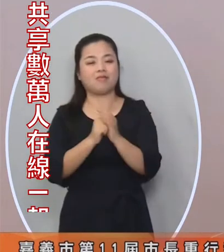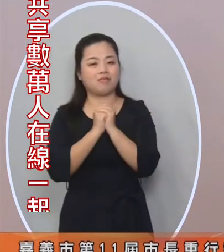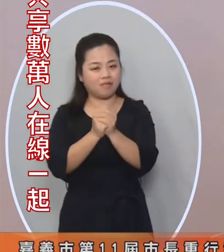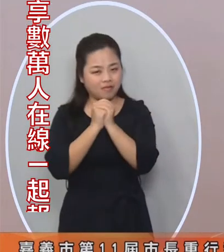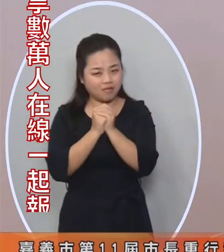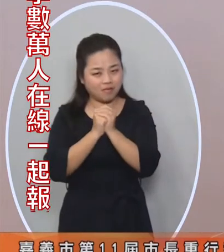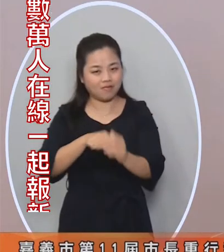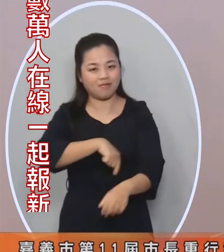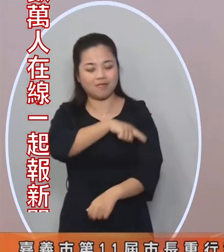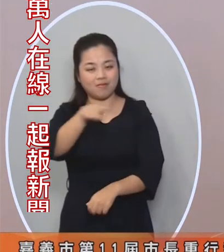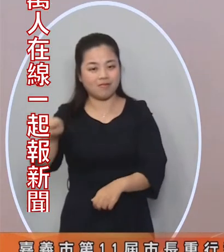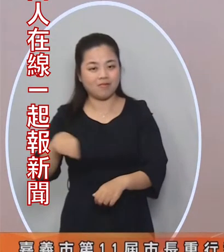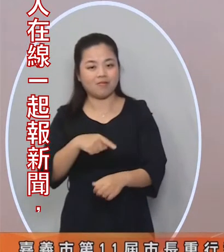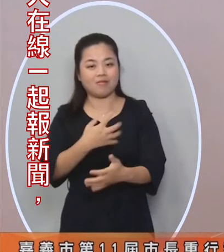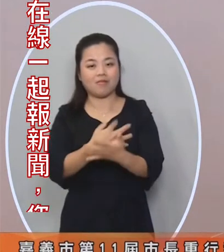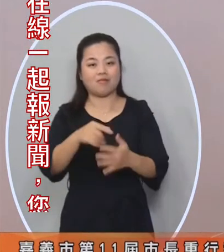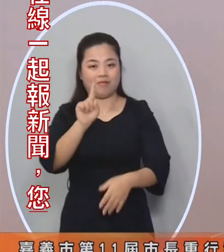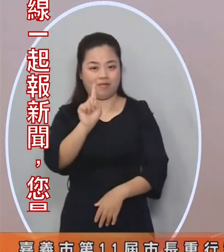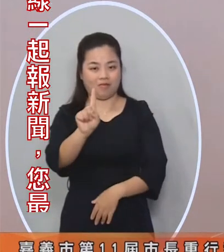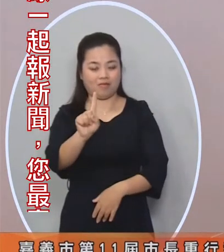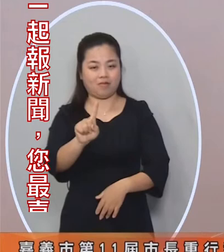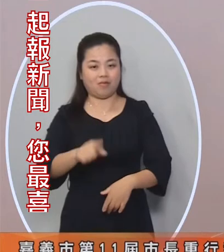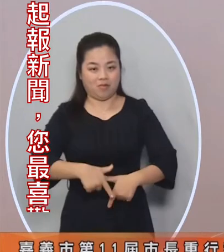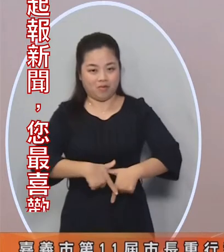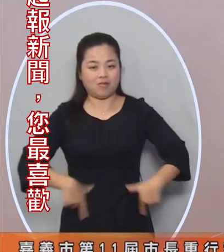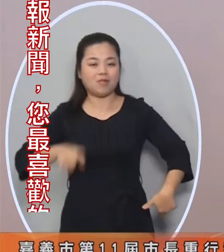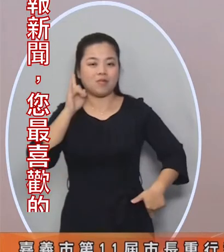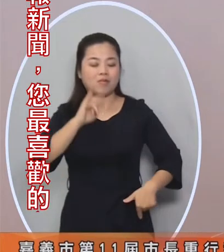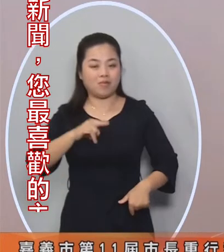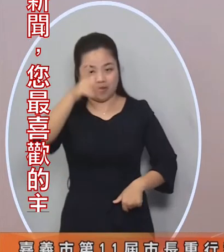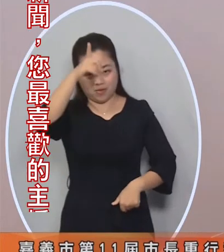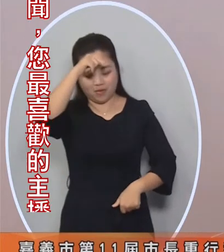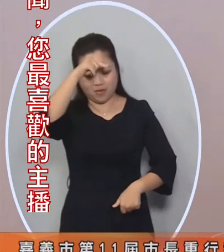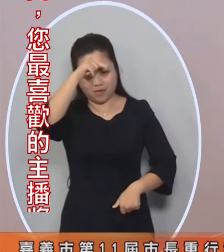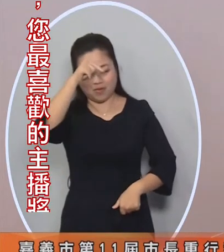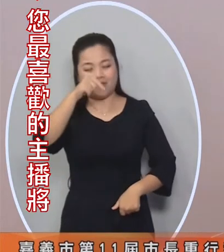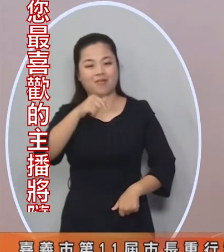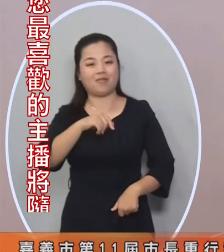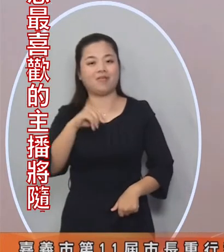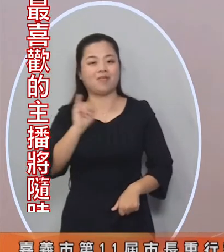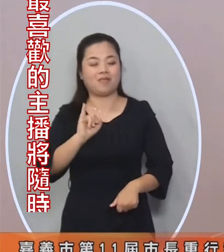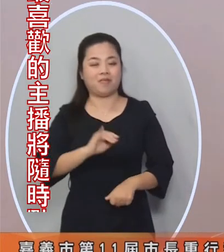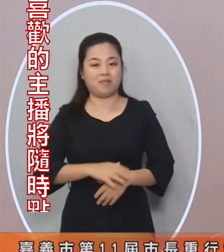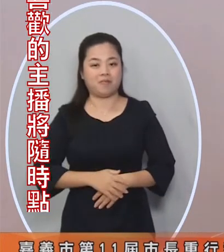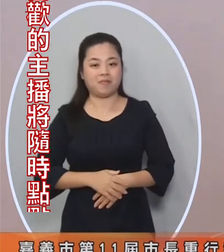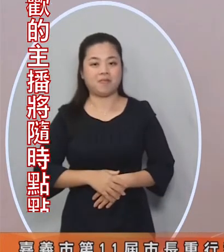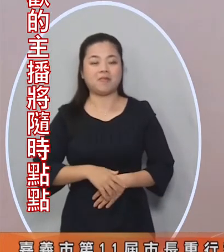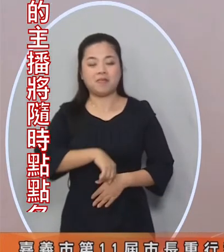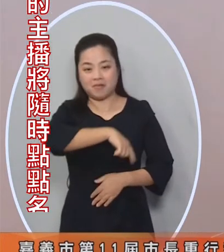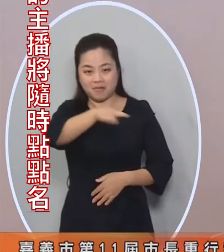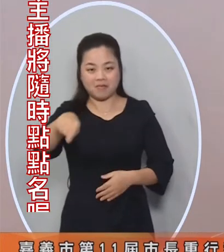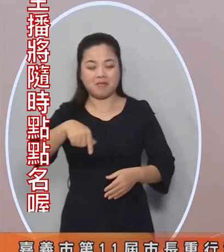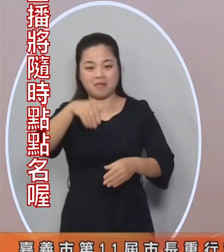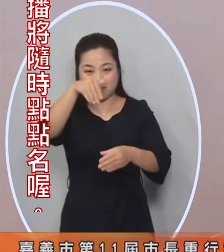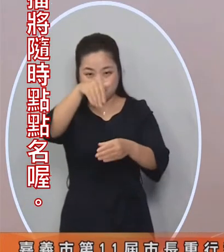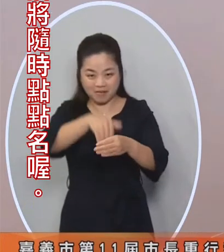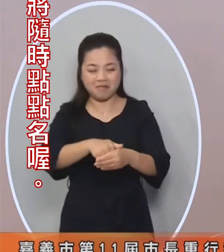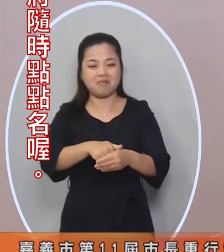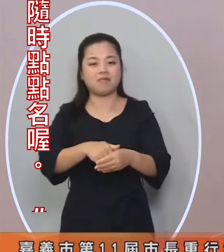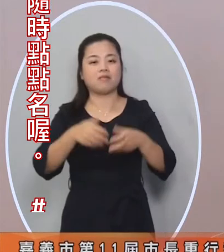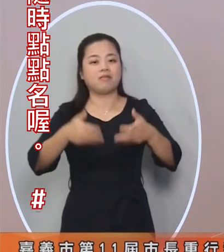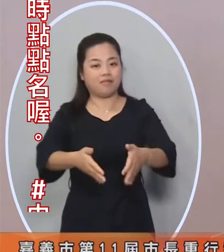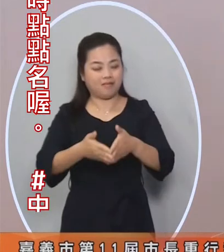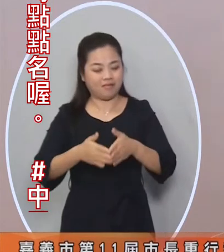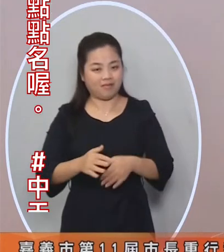托大家丁基德和永妈黄敏慧，我们站在这里，您的一票真的很重